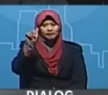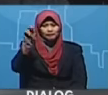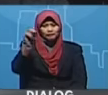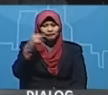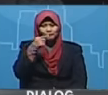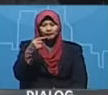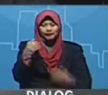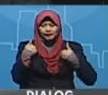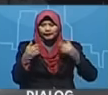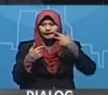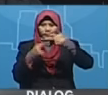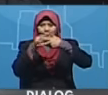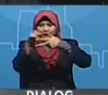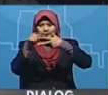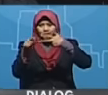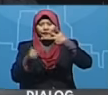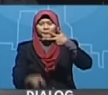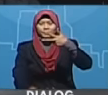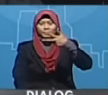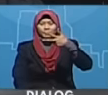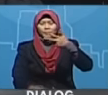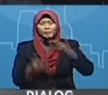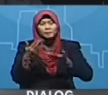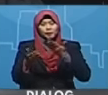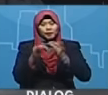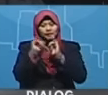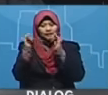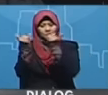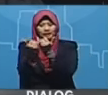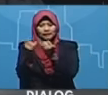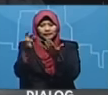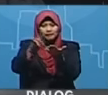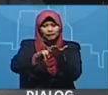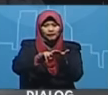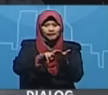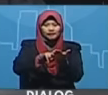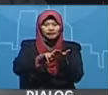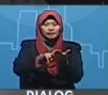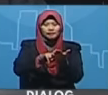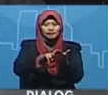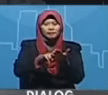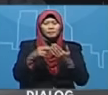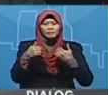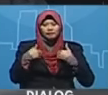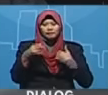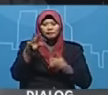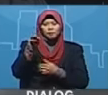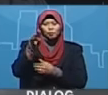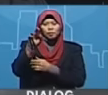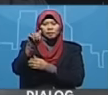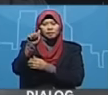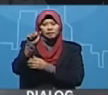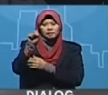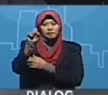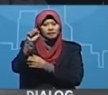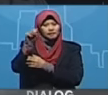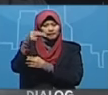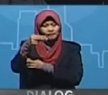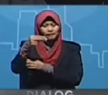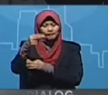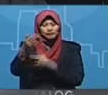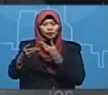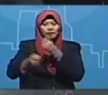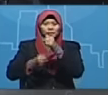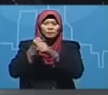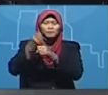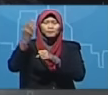Yeah. Yang pertamanya mungkin kalau ini kita lihat dari segi syarikat-syarikat yang berdaftar. Uh-huh. Even yang ada muasasah juga. Kalau kita lihat tahun lepas